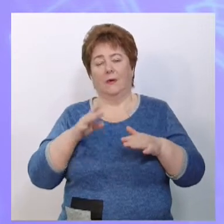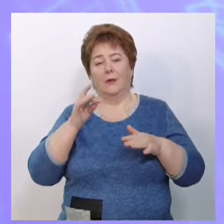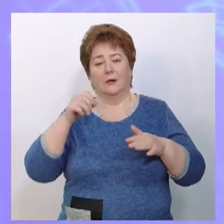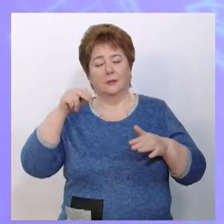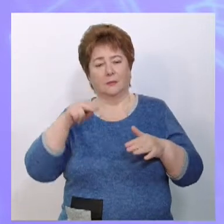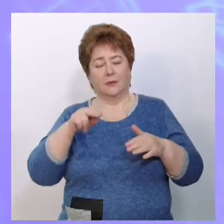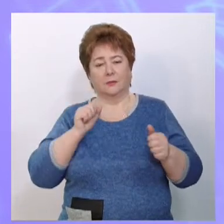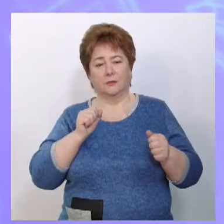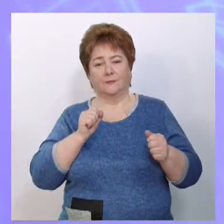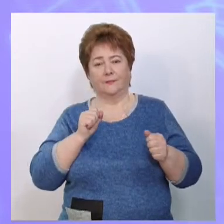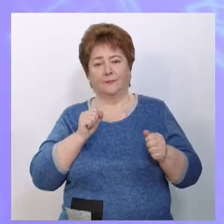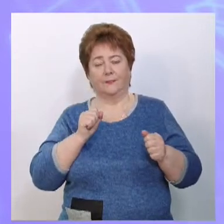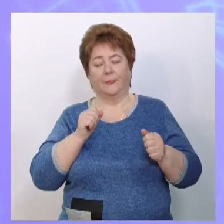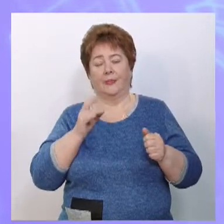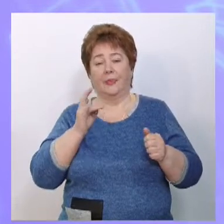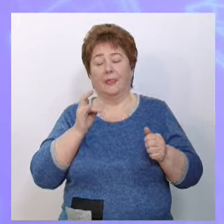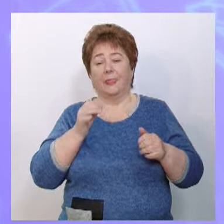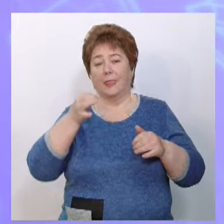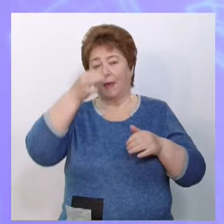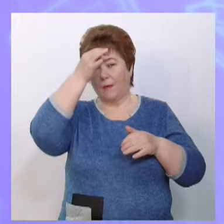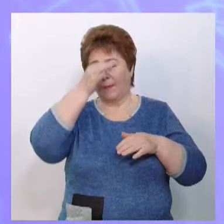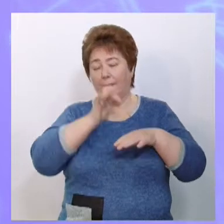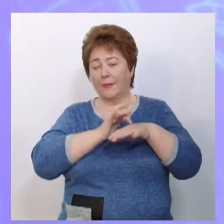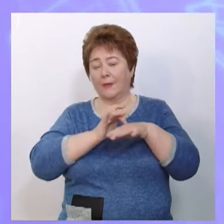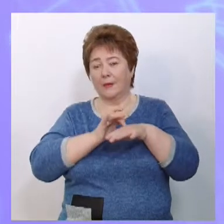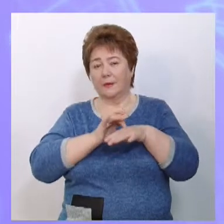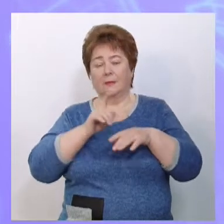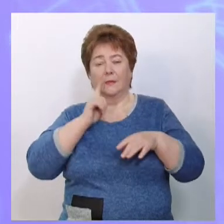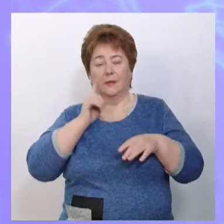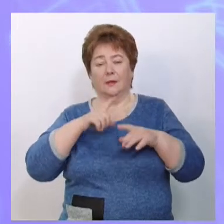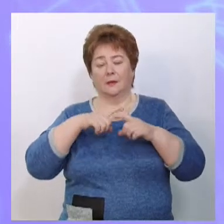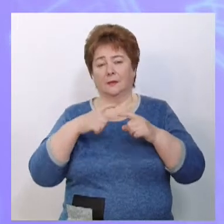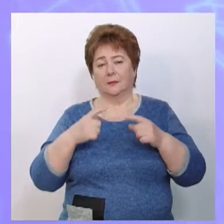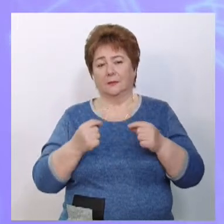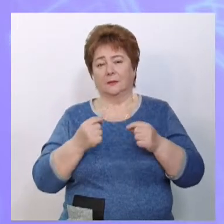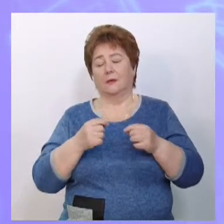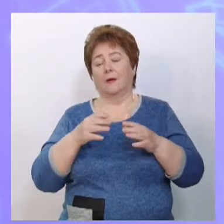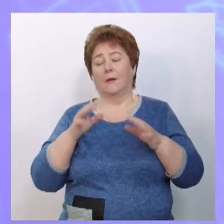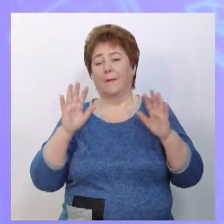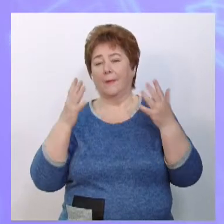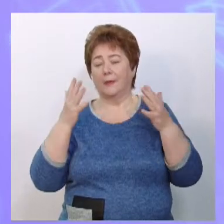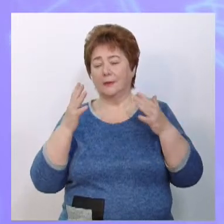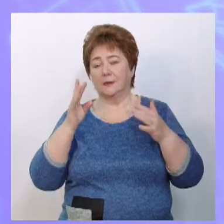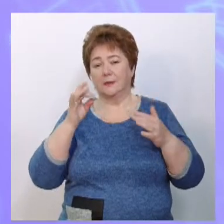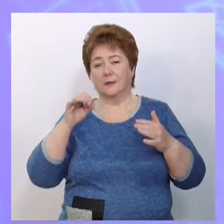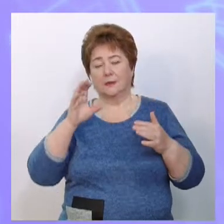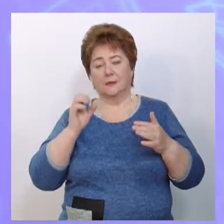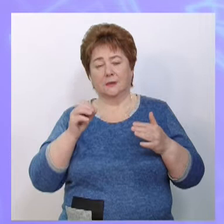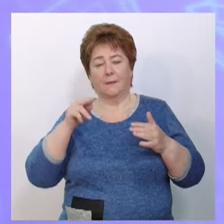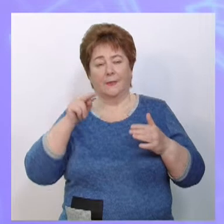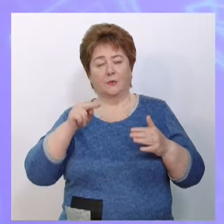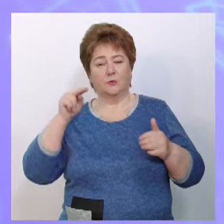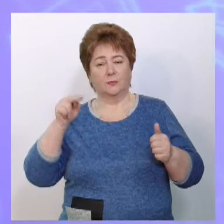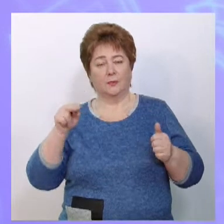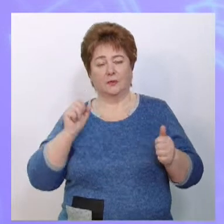Родительный падеж. На гладких молодых листьях блестит роса.